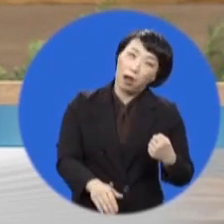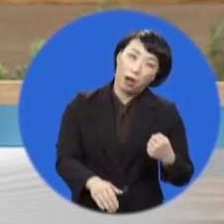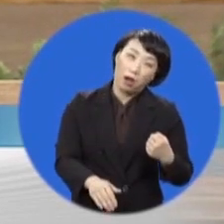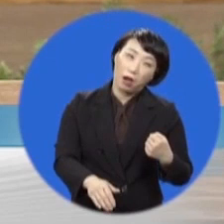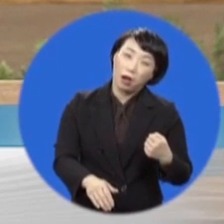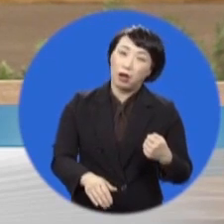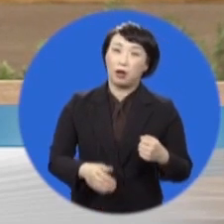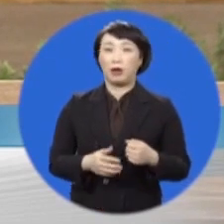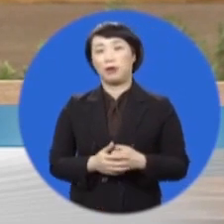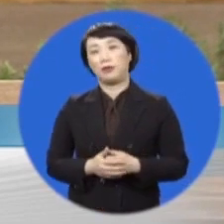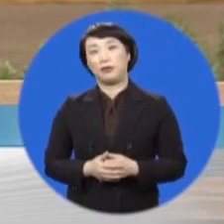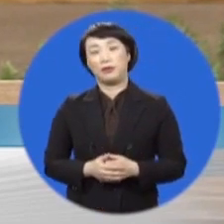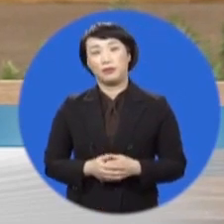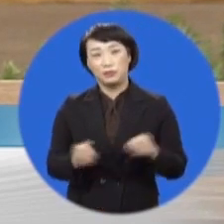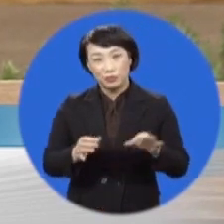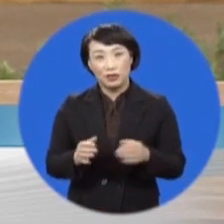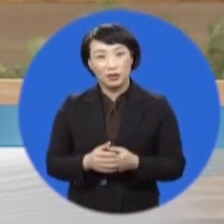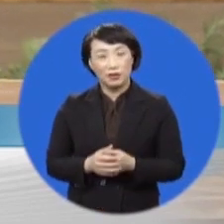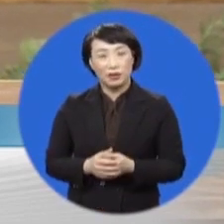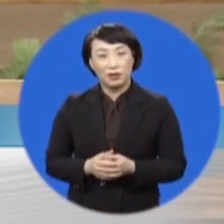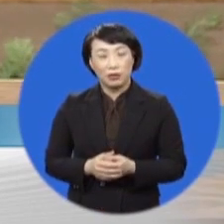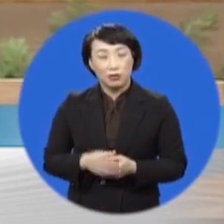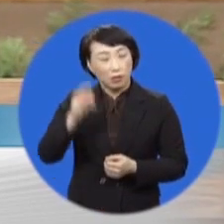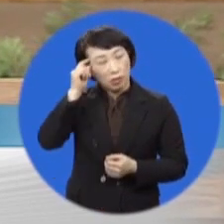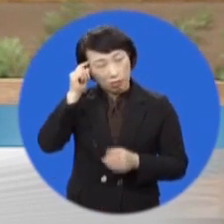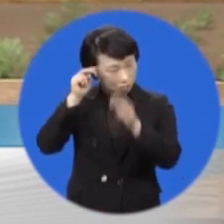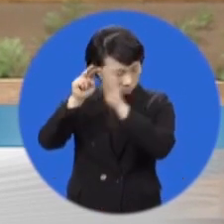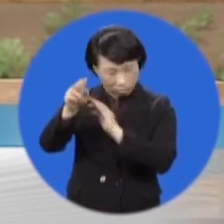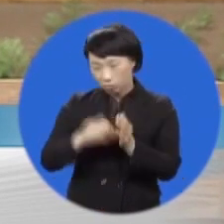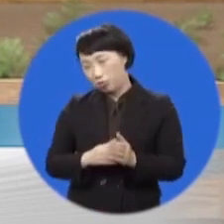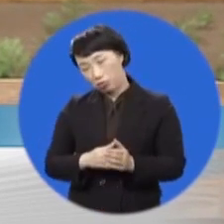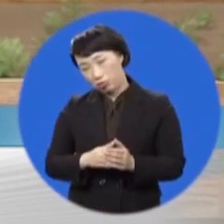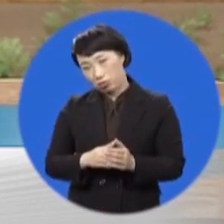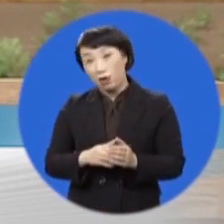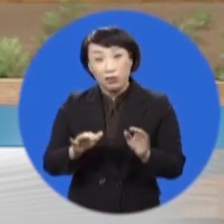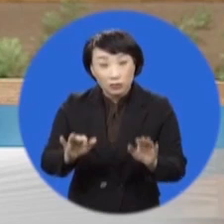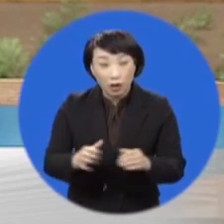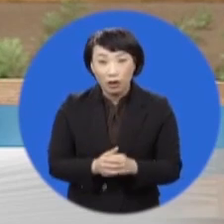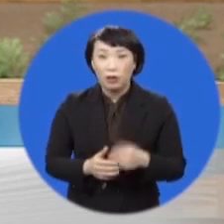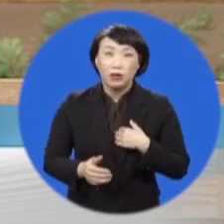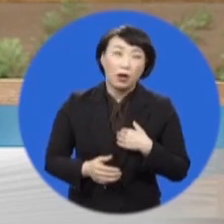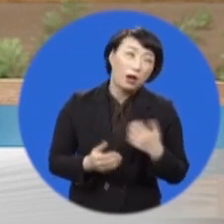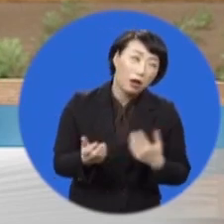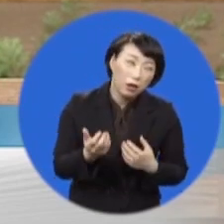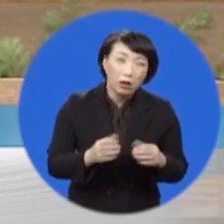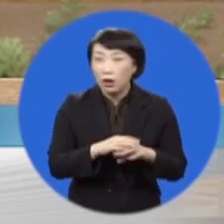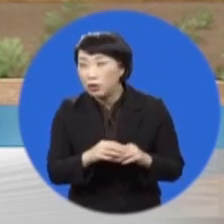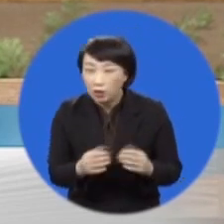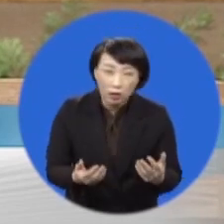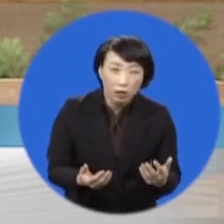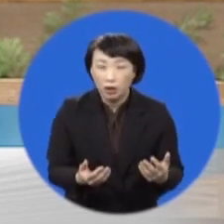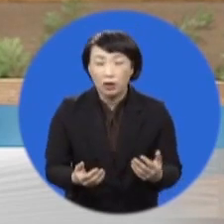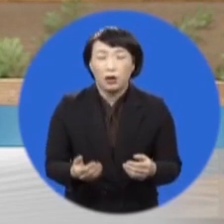아끼면 도 그냥 아무생각 독소 보통 어머니의 고통을 벗어날까